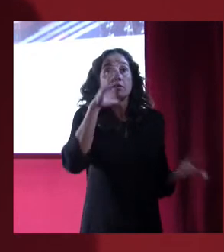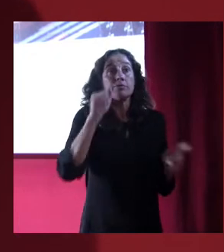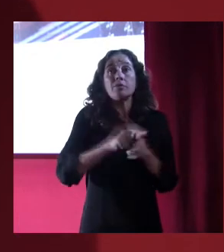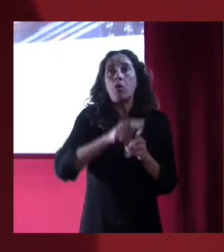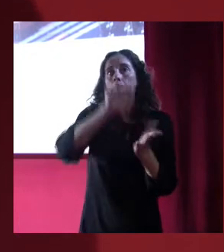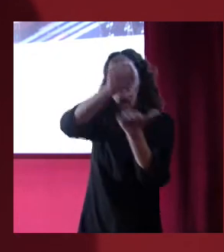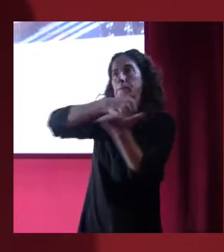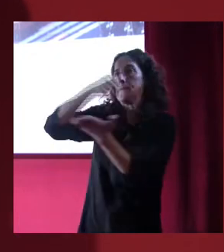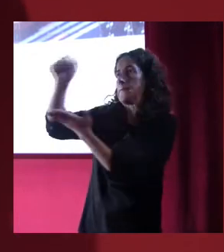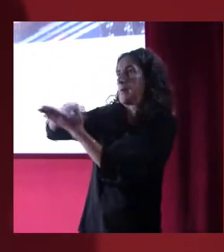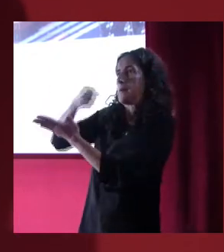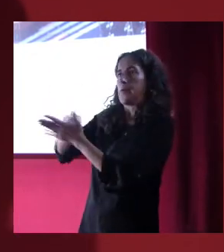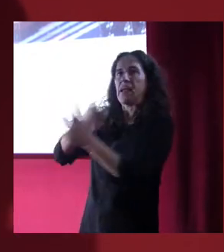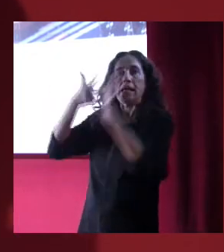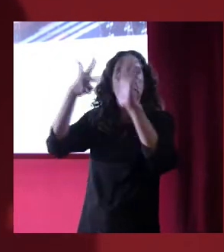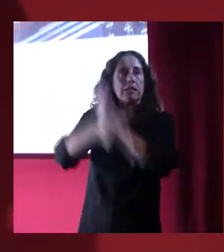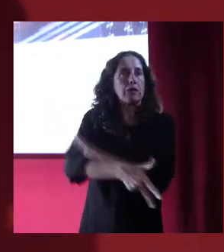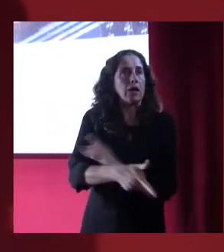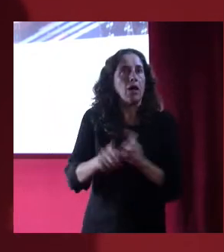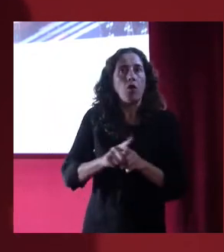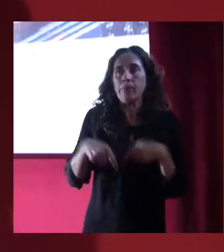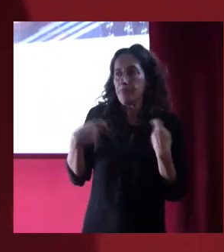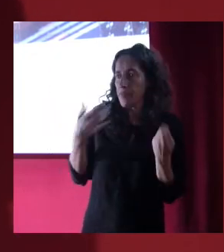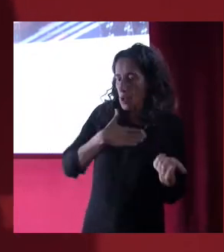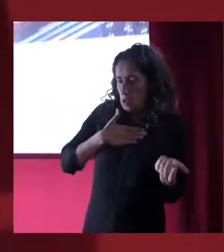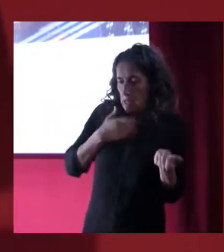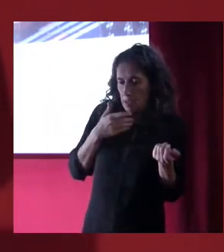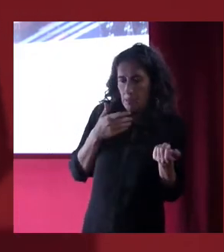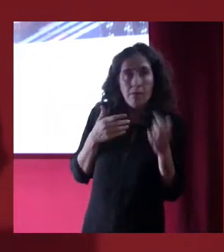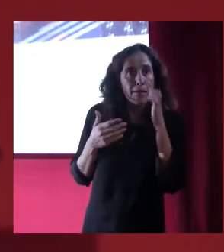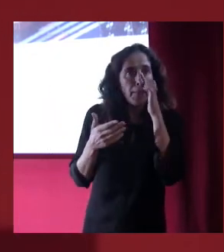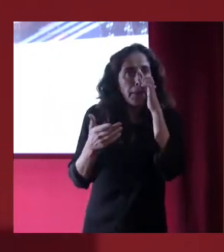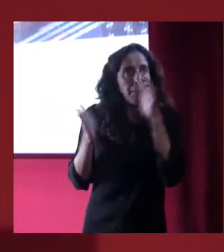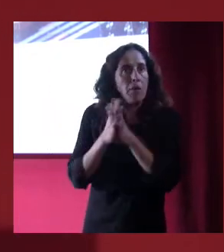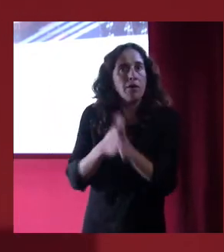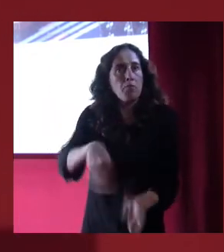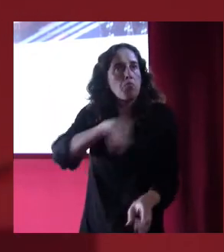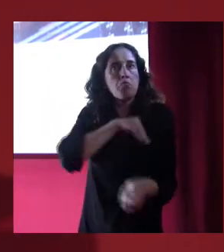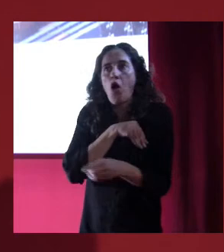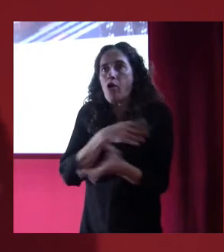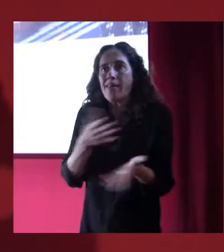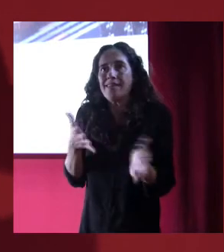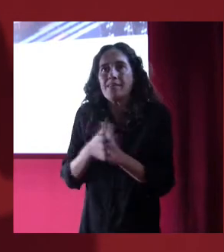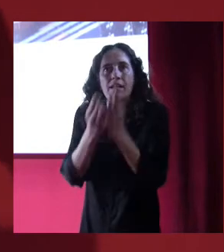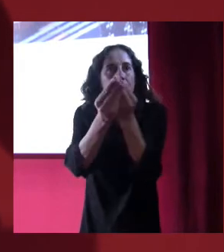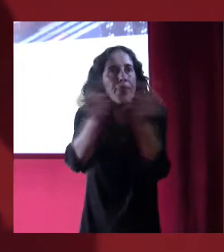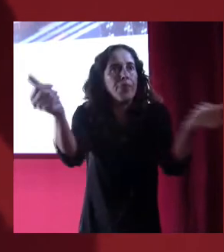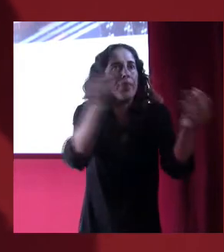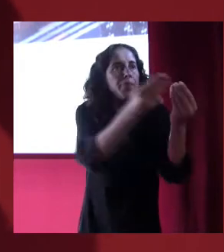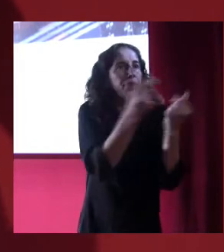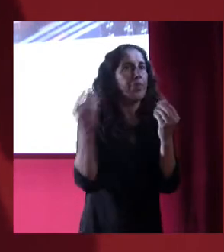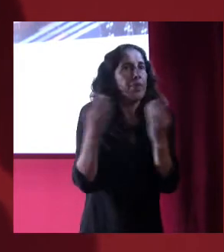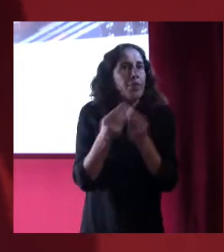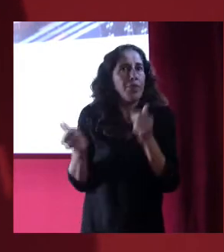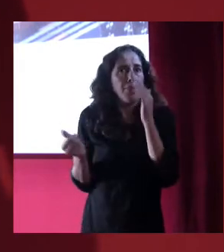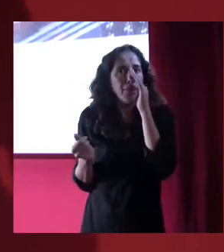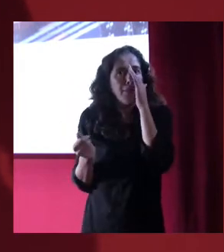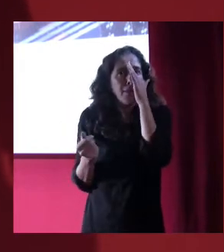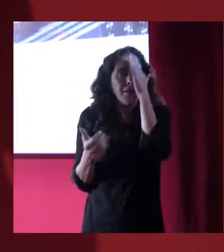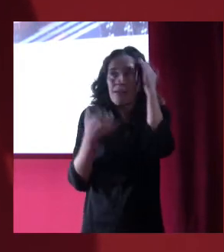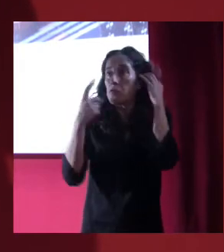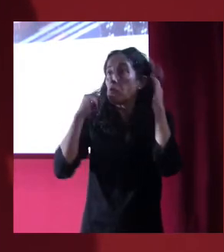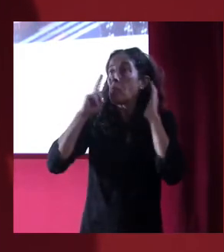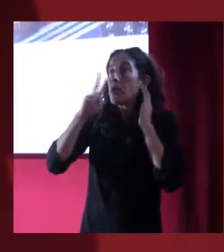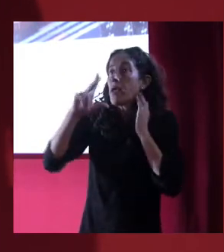d'aquesta història. Ho fan deixant morir el nostre patrimoni, deixant que es degradi, deixant que desaparegui. Ho veiem cada